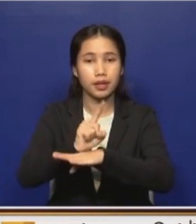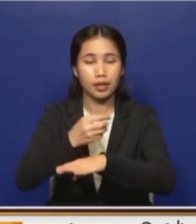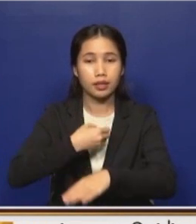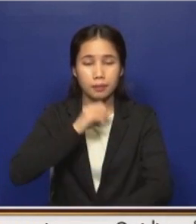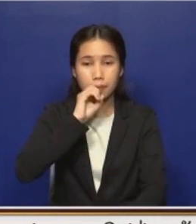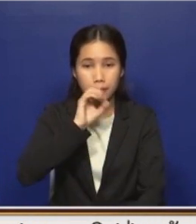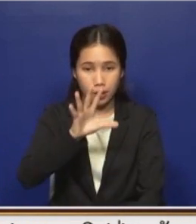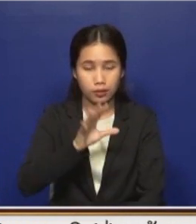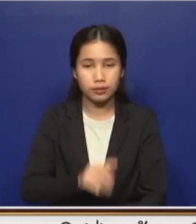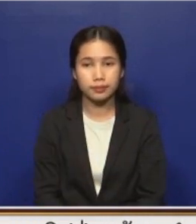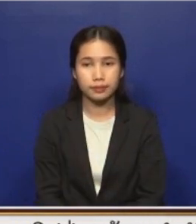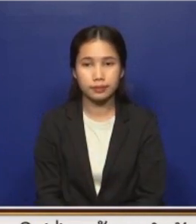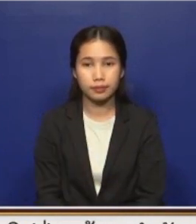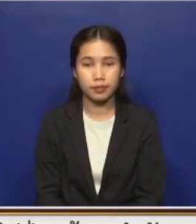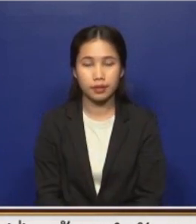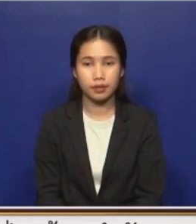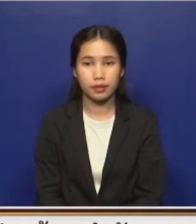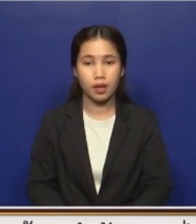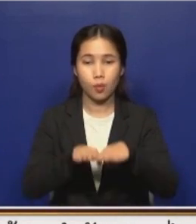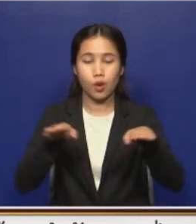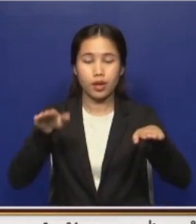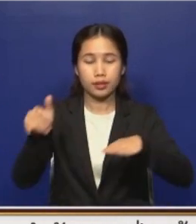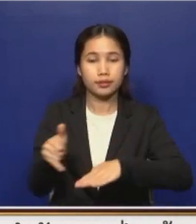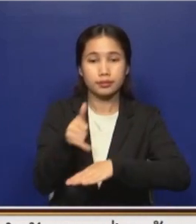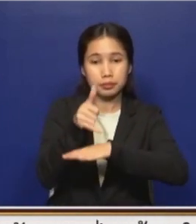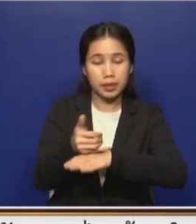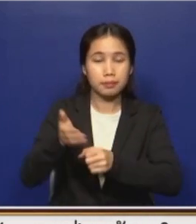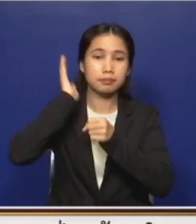ตัวเลข 8.4 ล้านล้านท่านบวกตัวเลขดูสิครับ